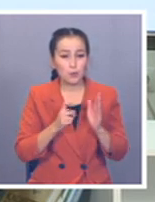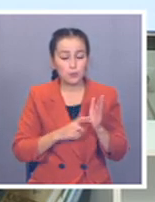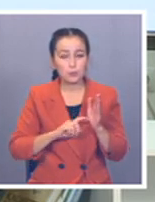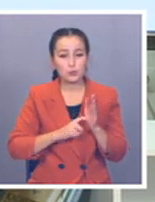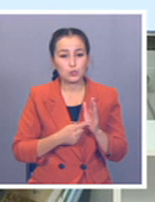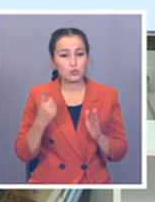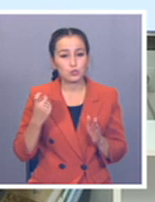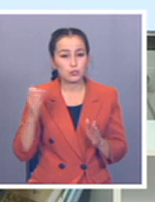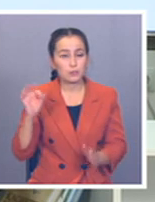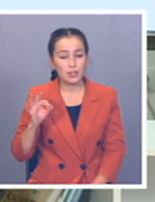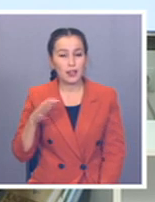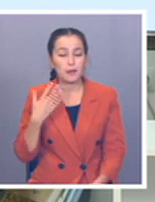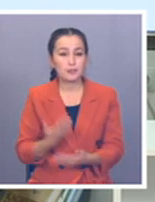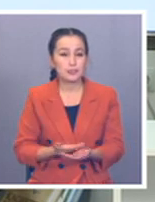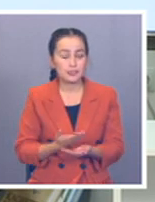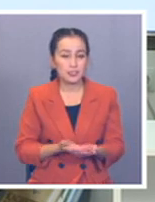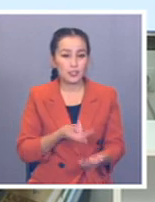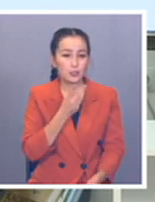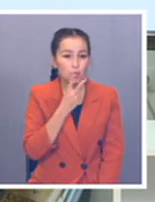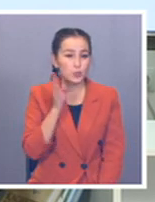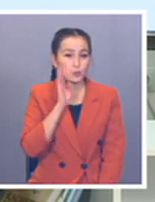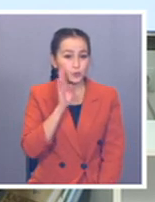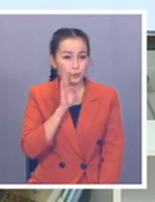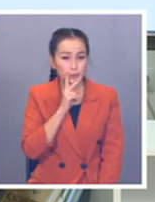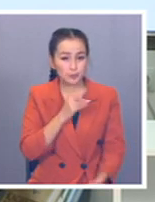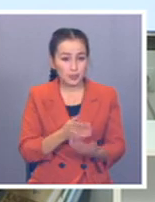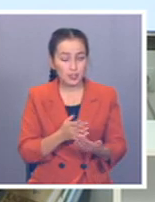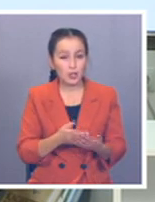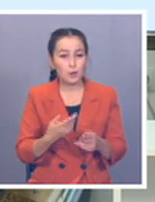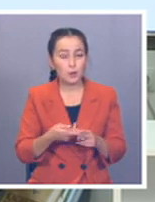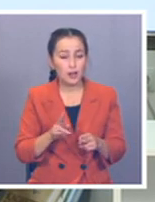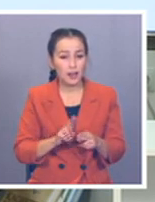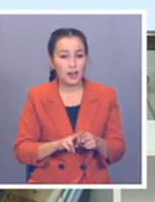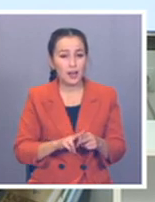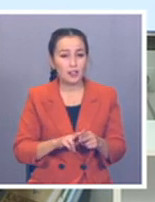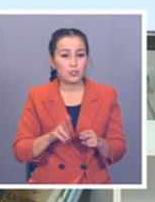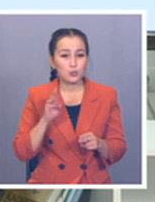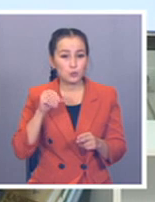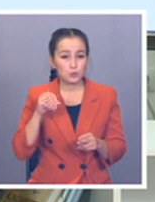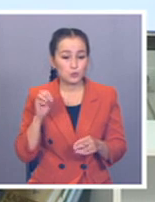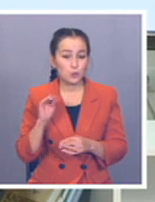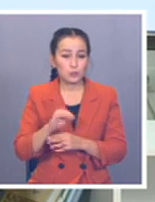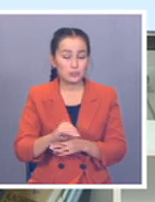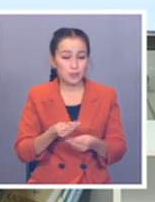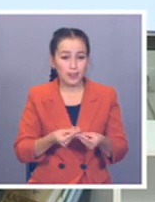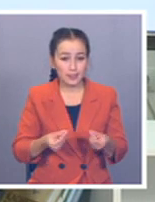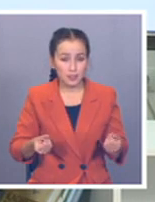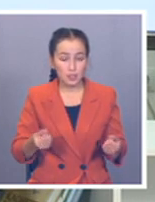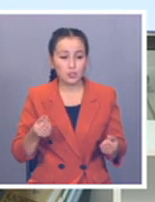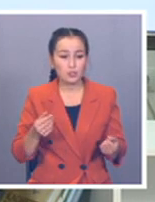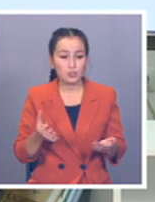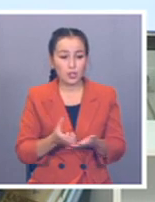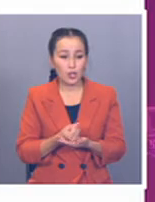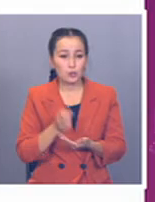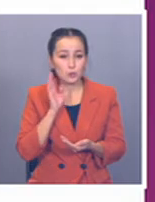керек. Мысал бойынша бізге су берілген, оған тұз қосып ертілген және тұзды су ерітіндісі